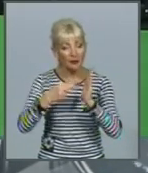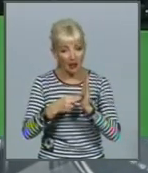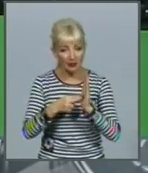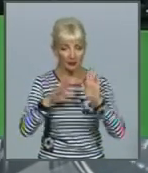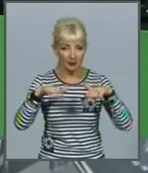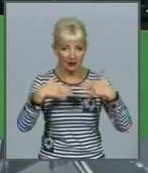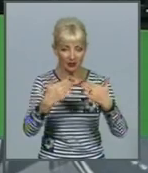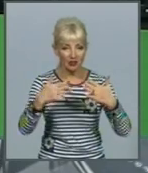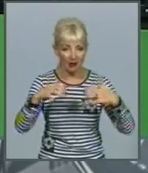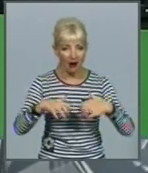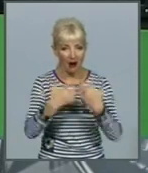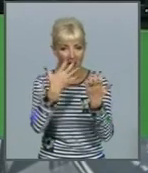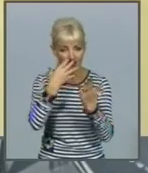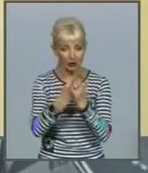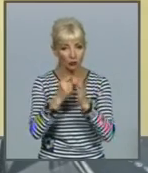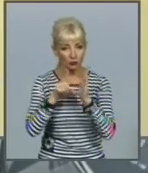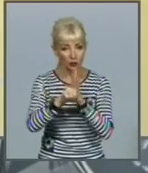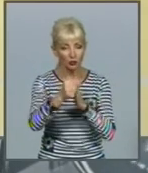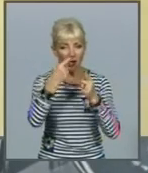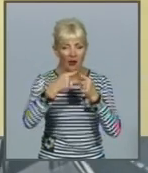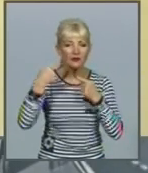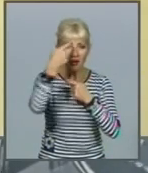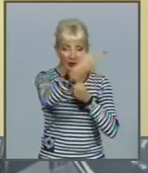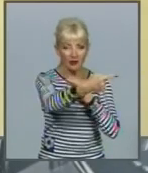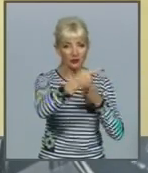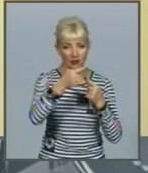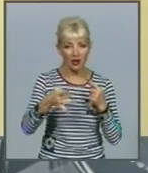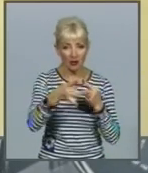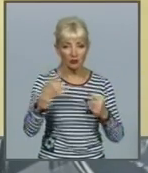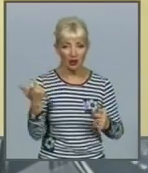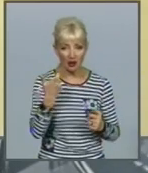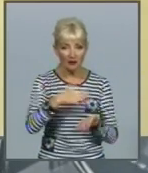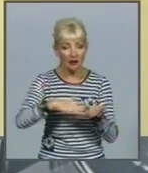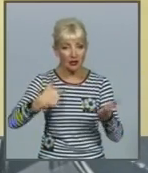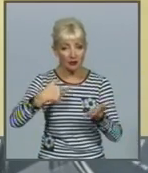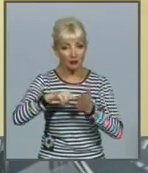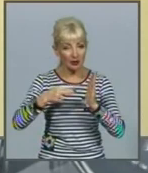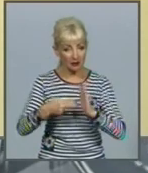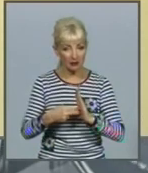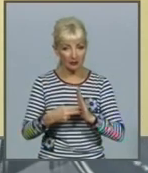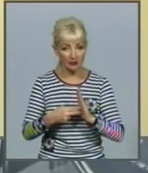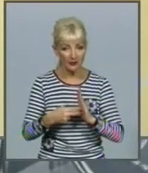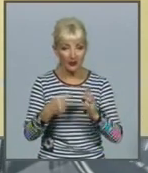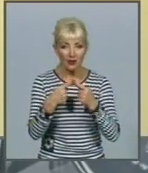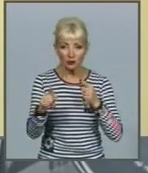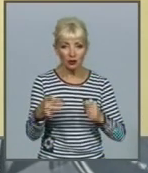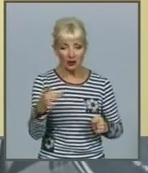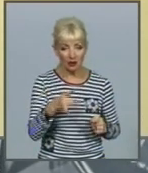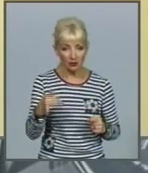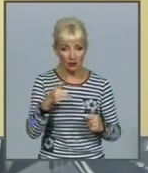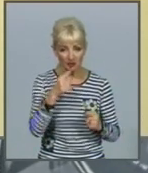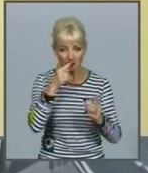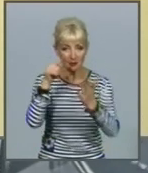у найвіддаленіших частинах Харкова. Далі ми плануємо йти в інші райони. Слідуючий на очереді – це